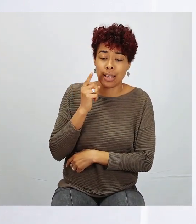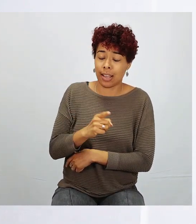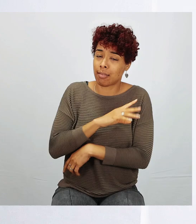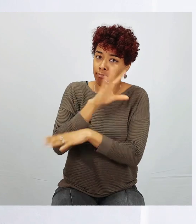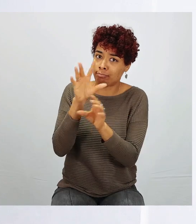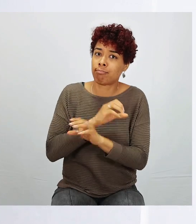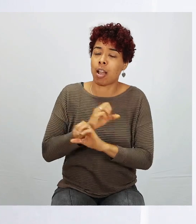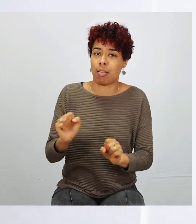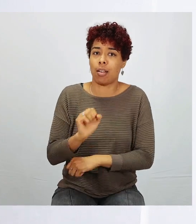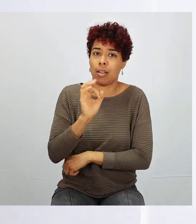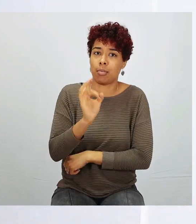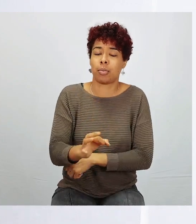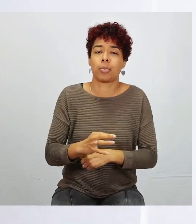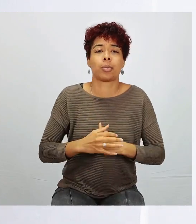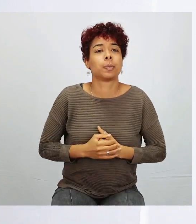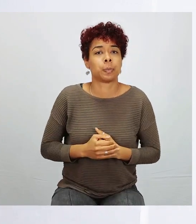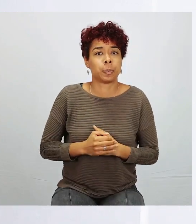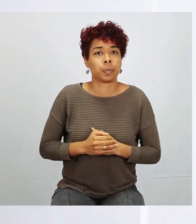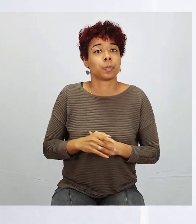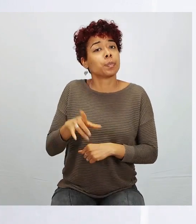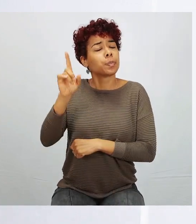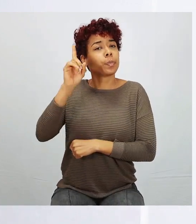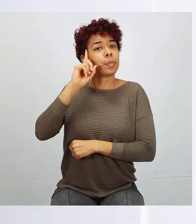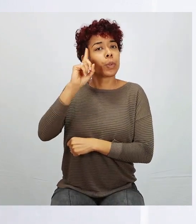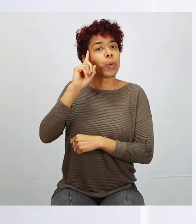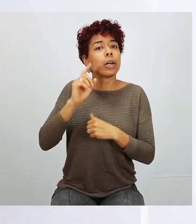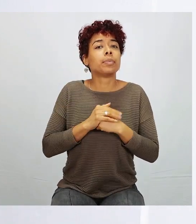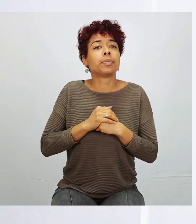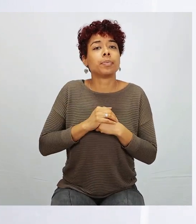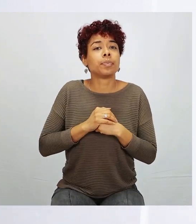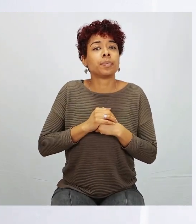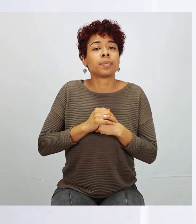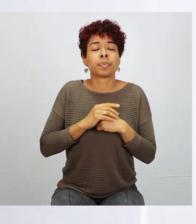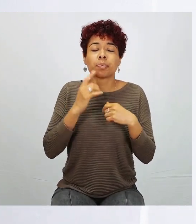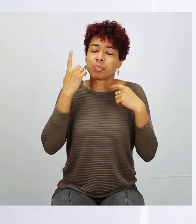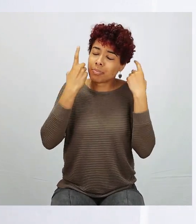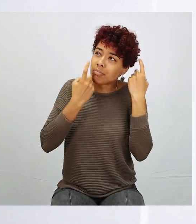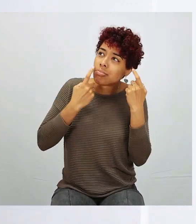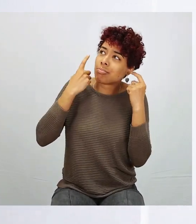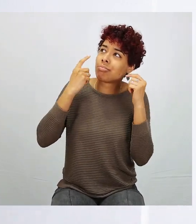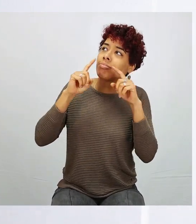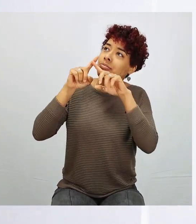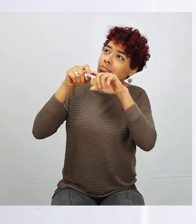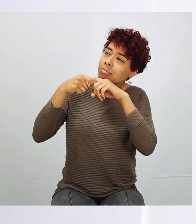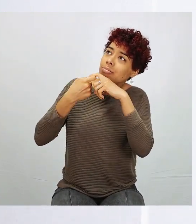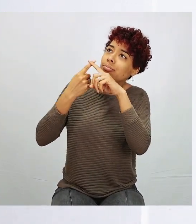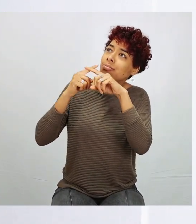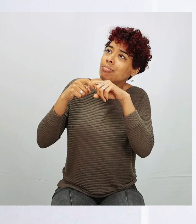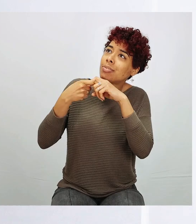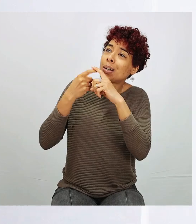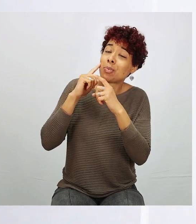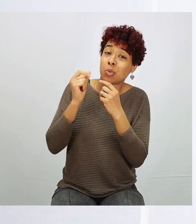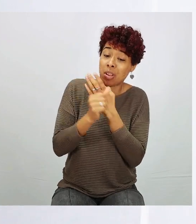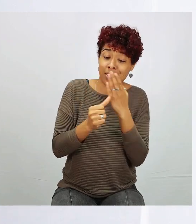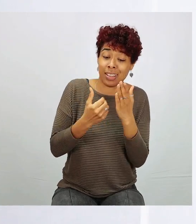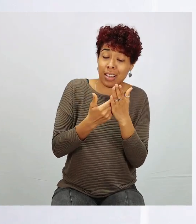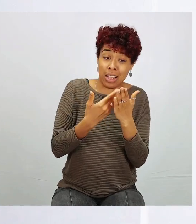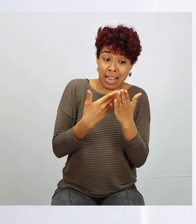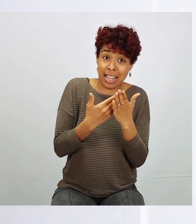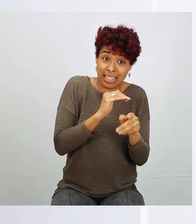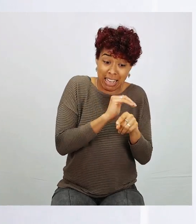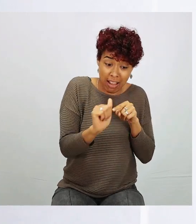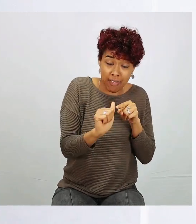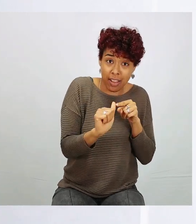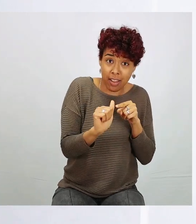c'est extraordinaire. Et c'est là pourquoi se repasser ça aujourd'hui, parce que ce que Dieu a fait dans la parole, il le fait dans ta vie.